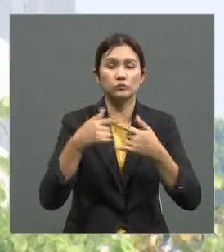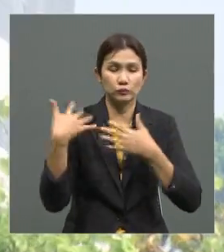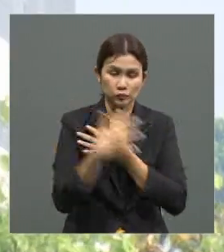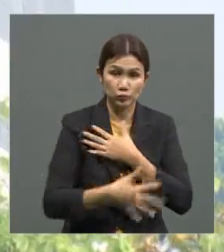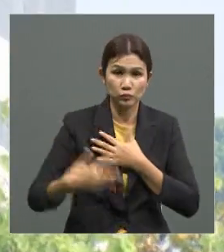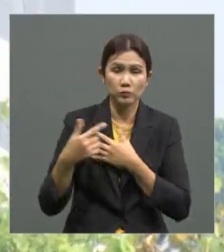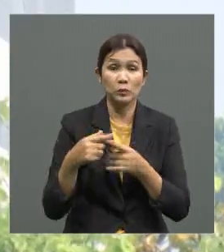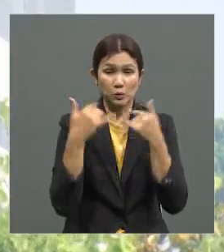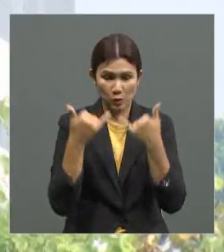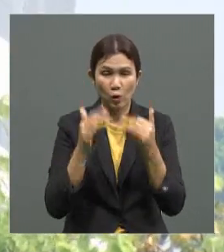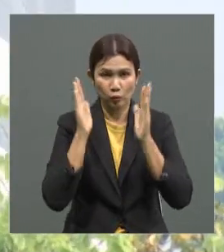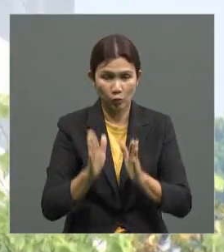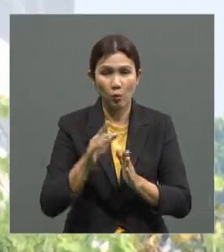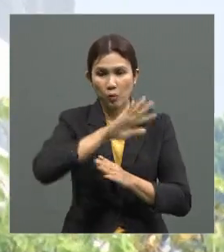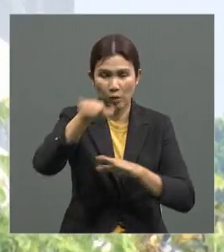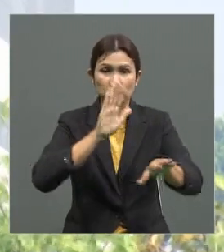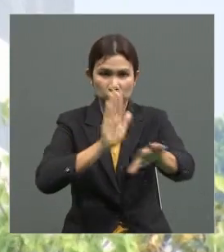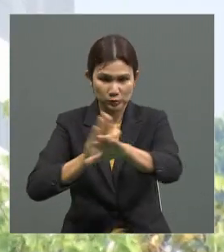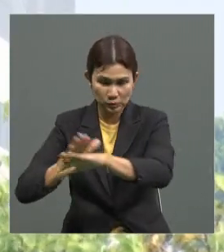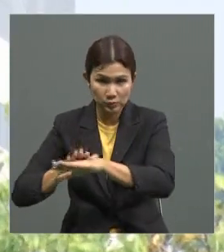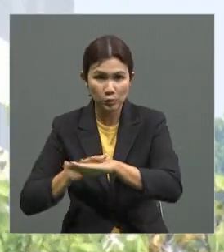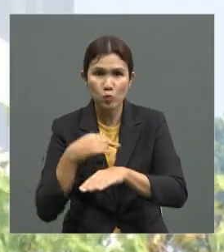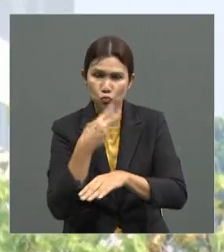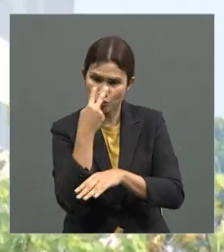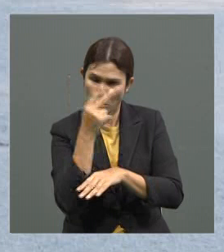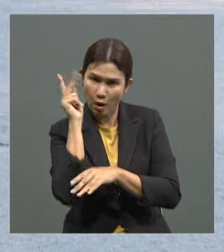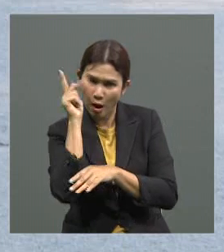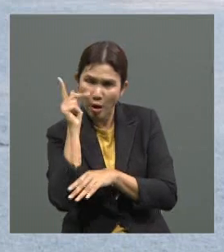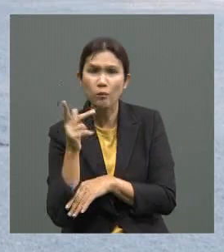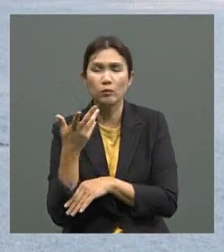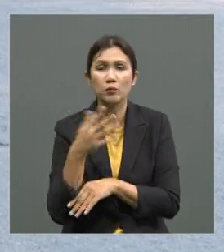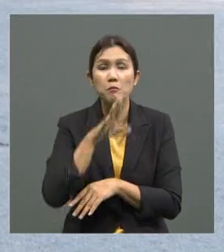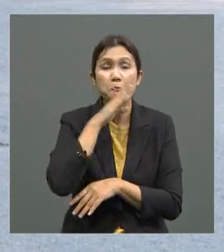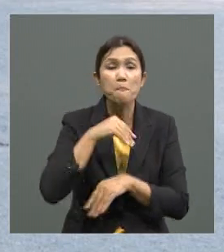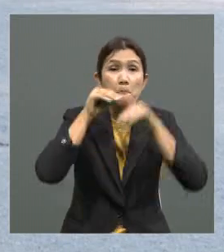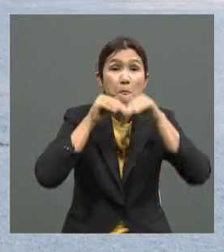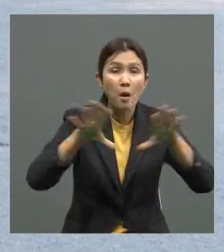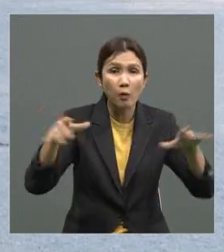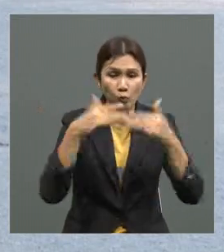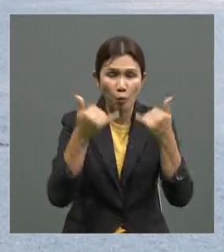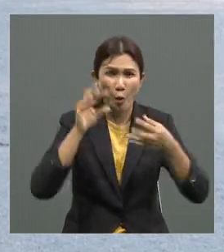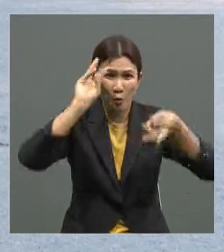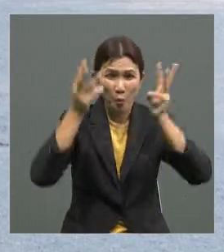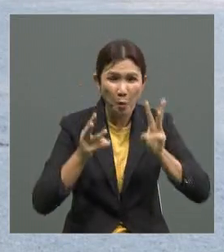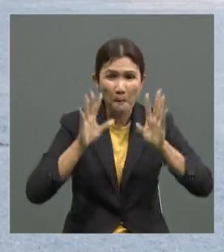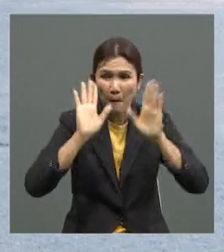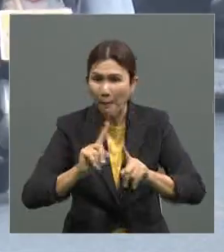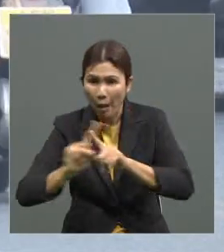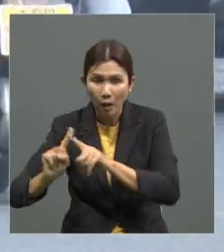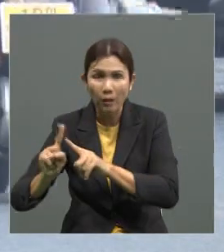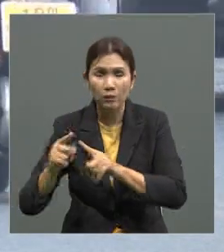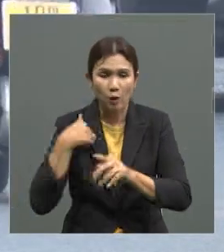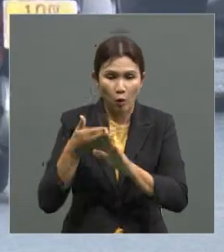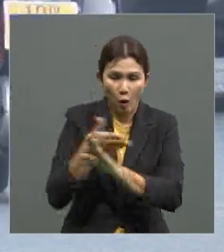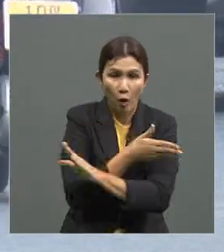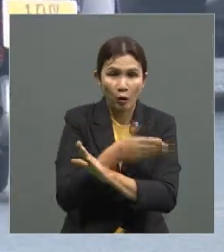ประชาชนบอกว่าต้องมีการแจ้งเตือนนะติดตามข่าวสารอย่างใกล้ชิดด้วยว่าเวลาเขาประกาศว่าเอ๊ะวันนี้ฝุ่นยังไงหลายคนก่อนออก